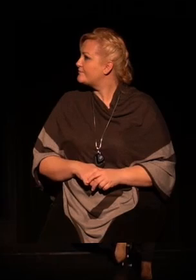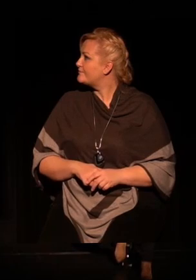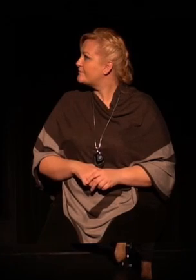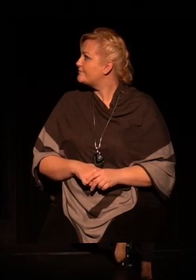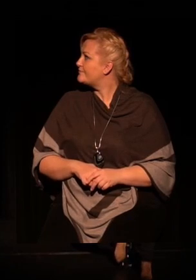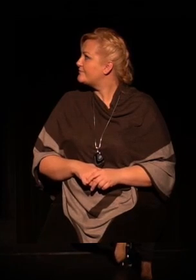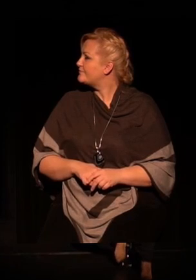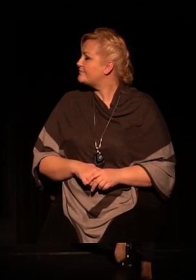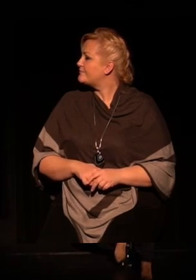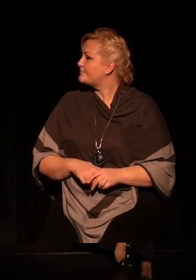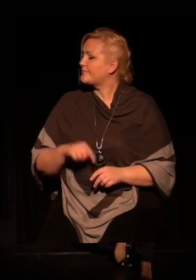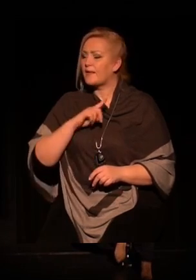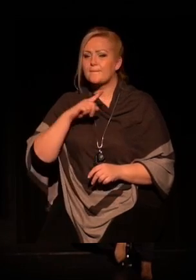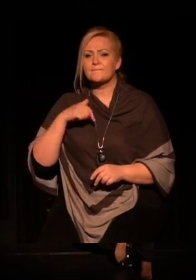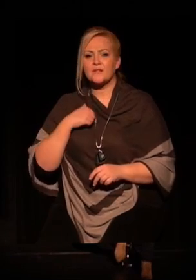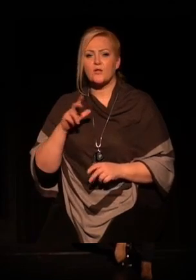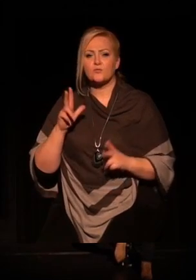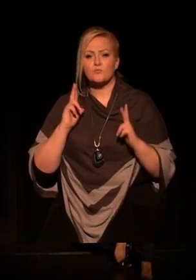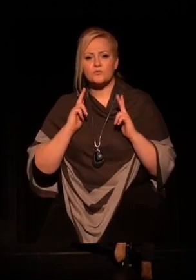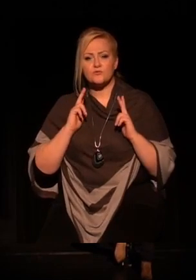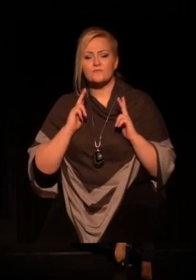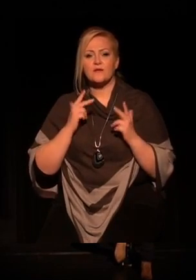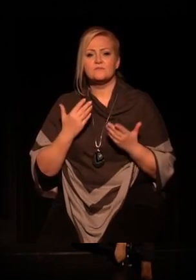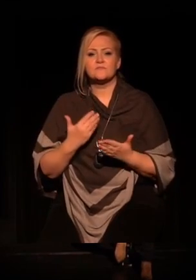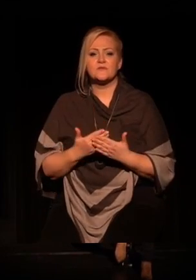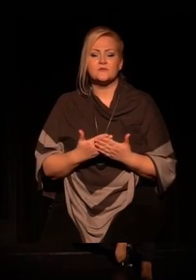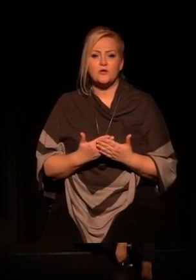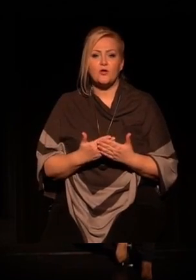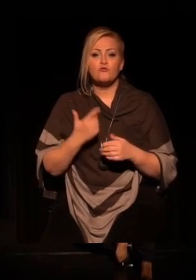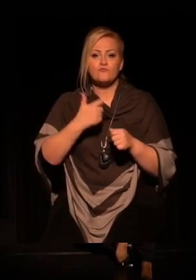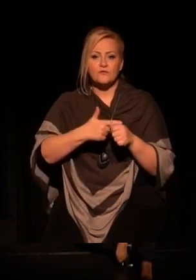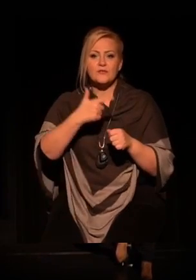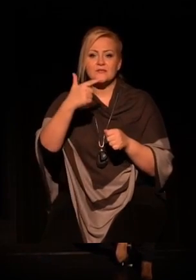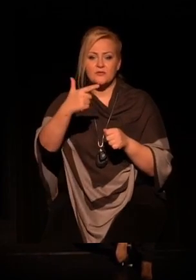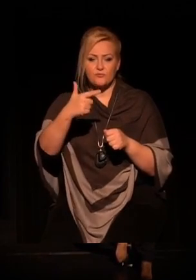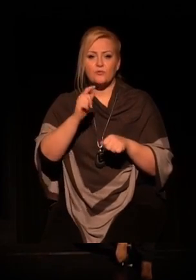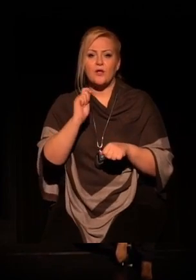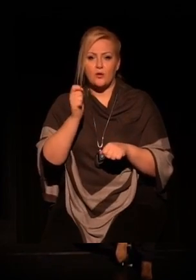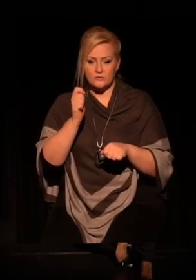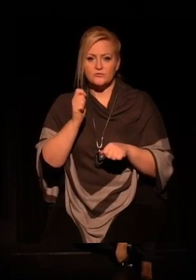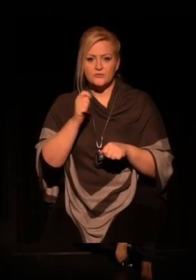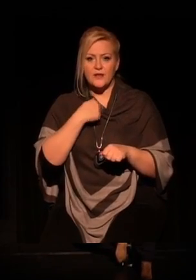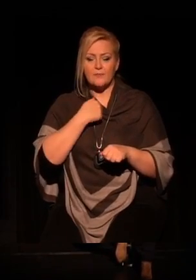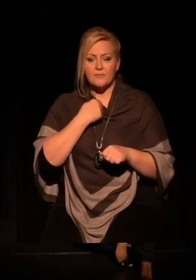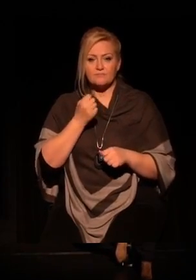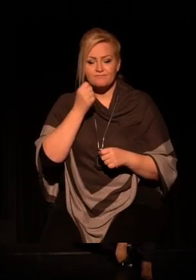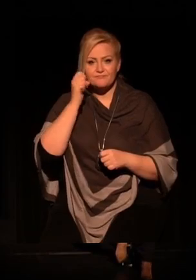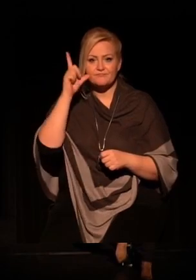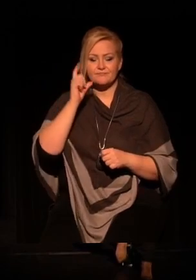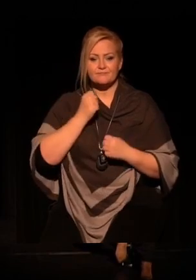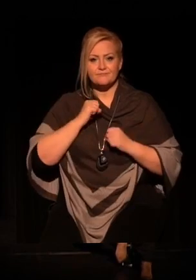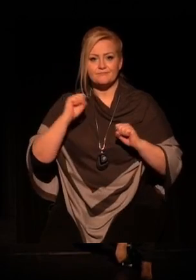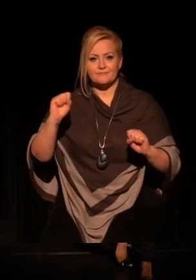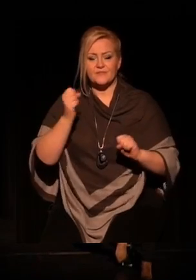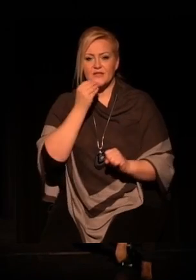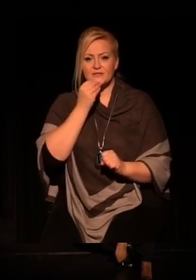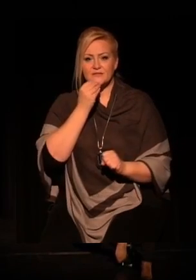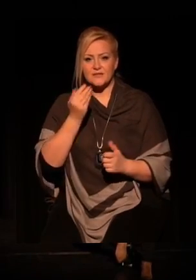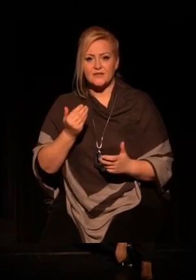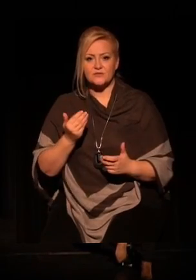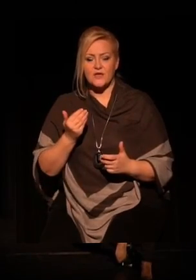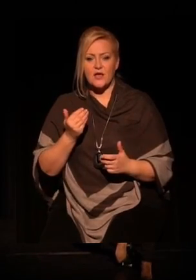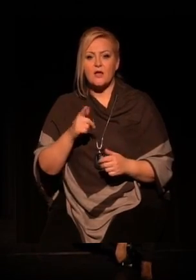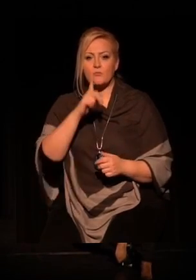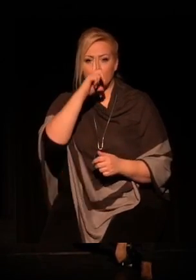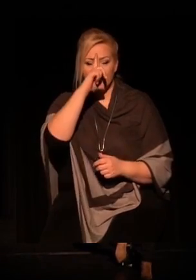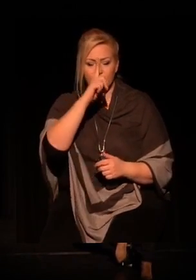to, żeby o godzinie 22 wstać. No i tak naprawdę przygotować się, zjeść coś i o północy